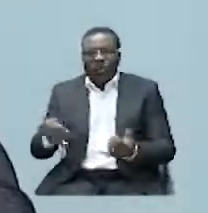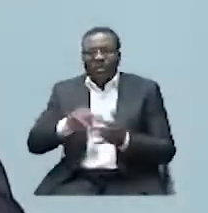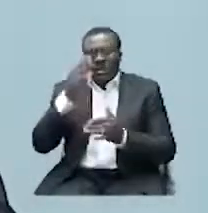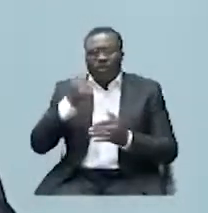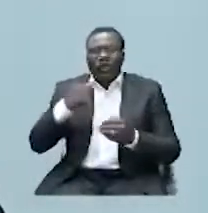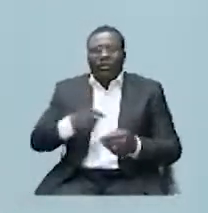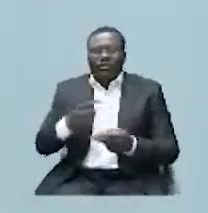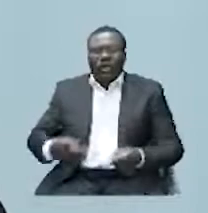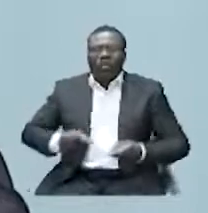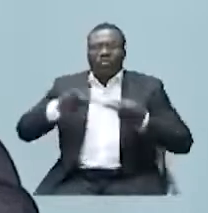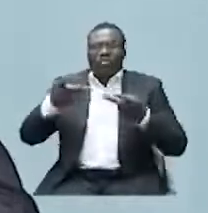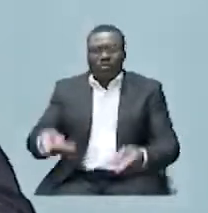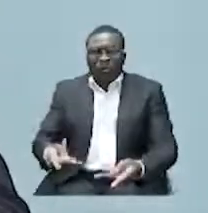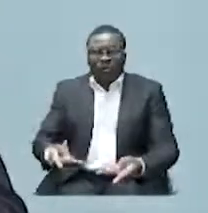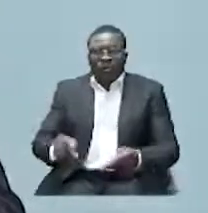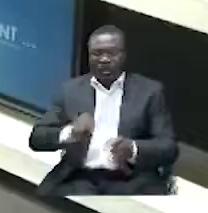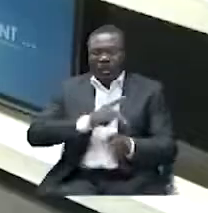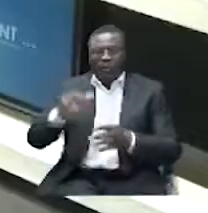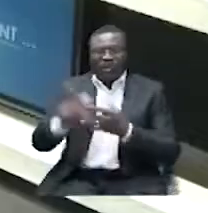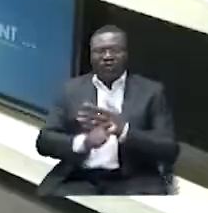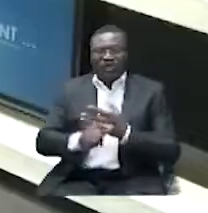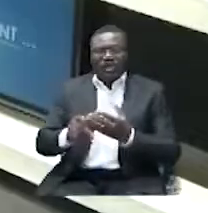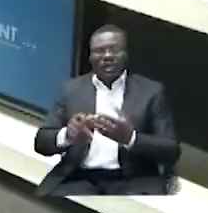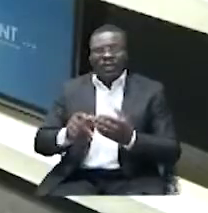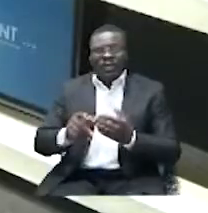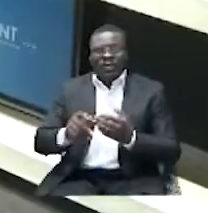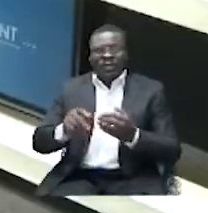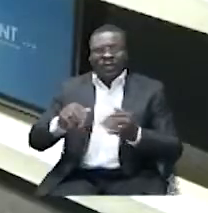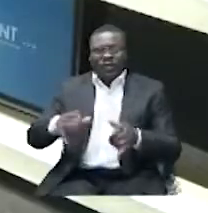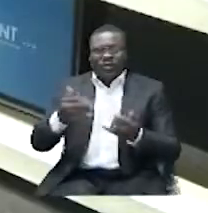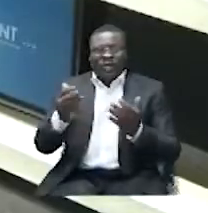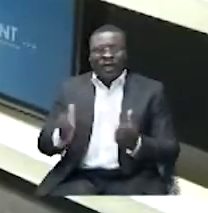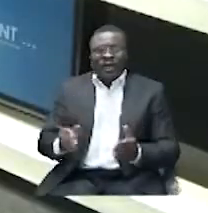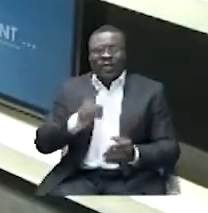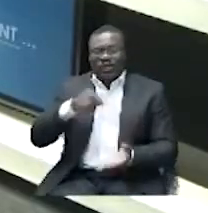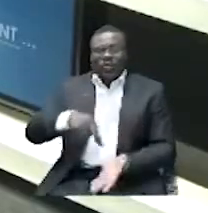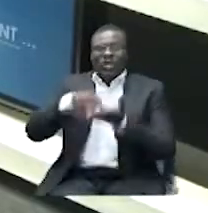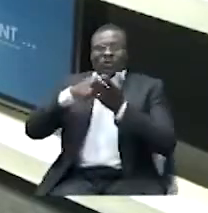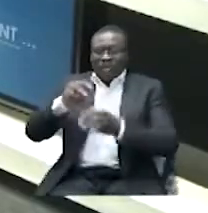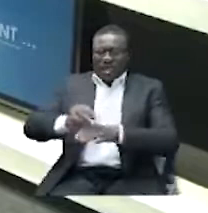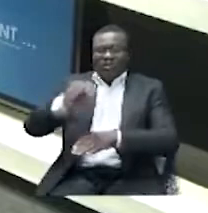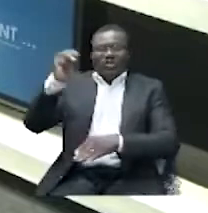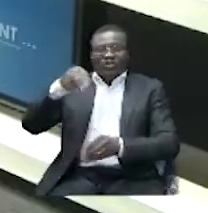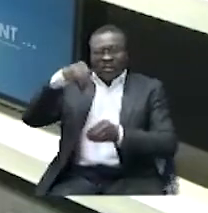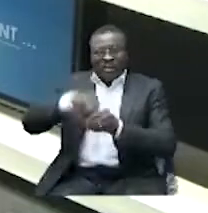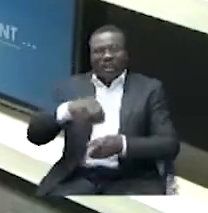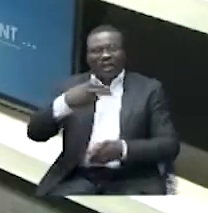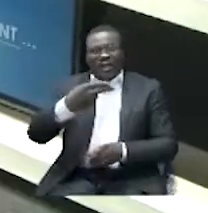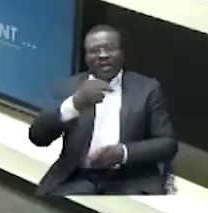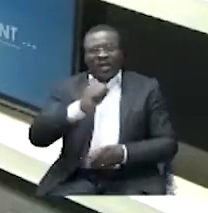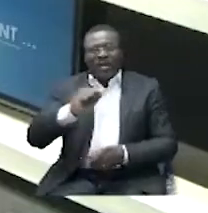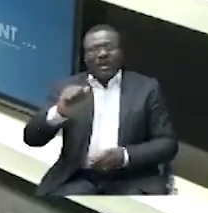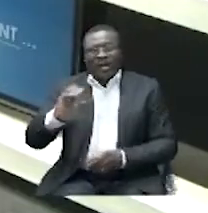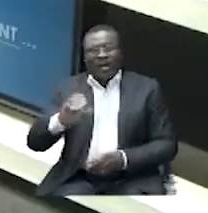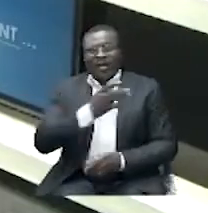proposé que ceux-ci, les professionnels des médias, soient représentés majoritairement au sein de la HAC et que le président de la HAC